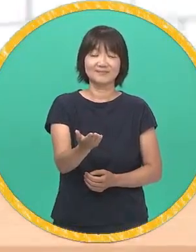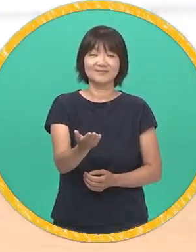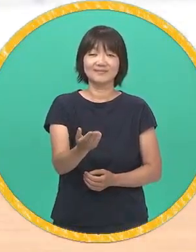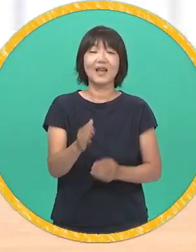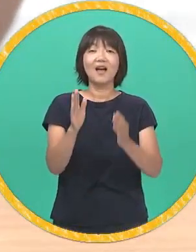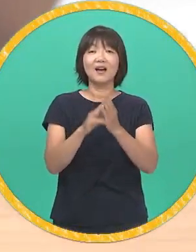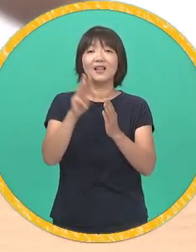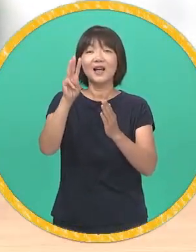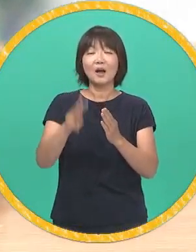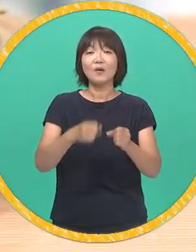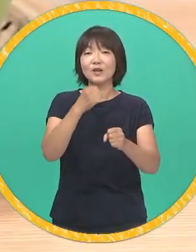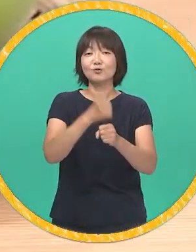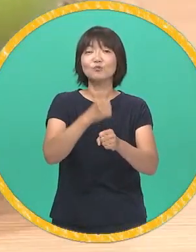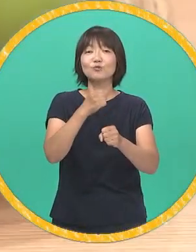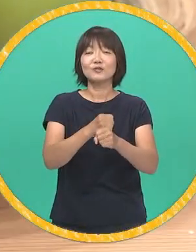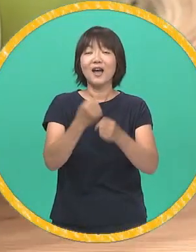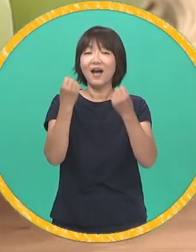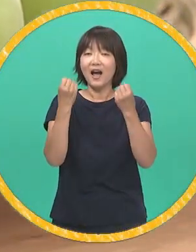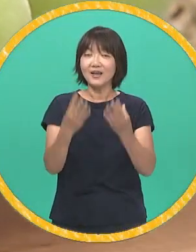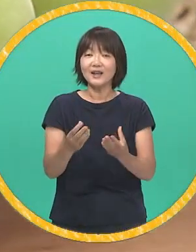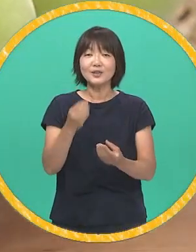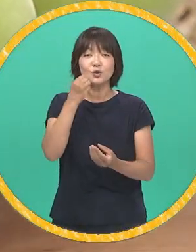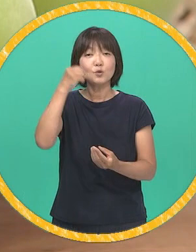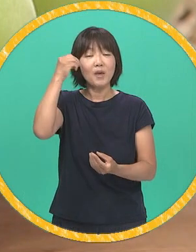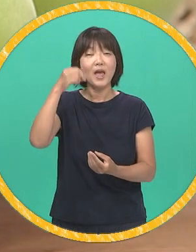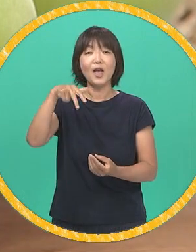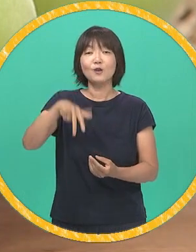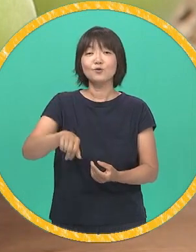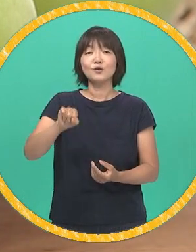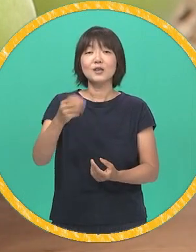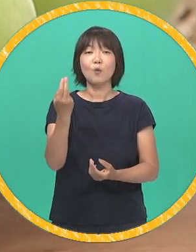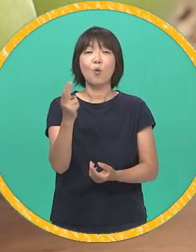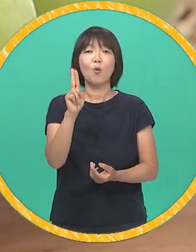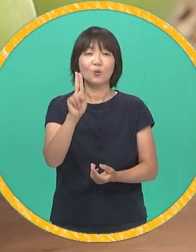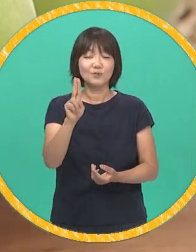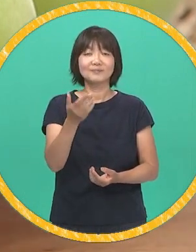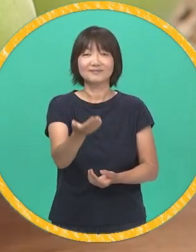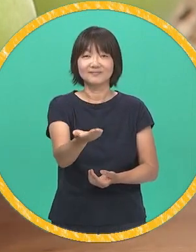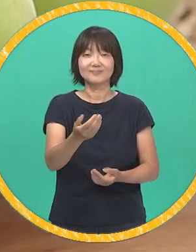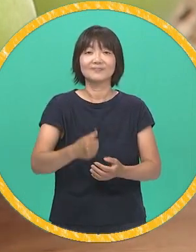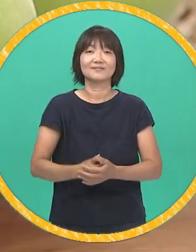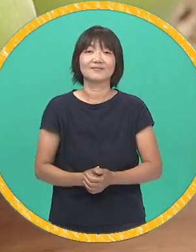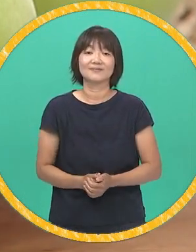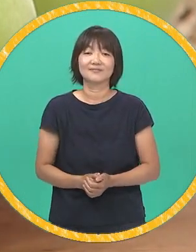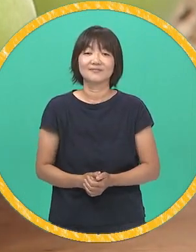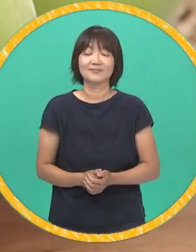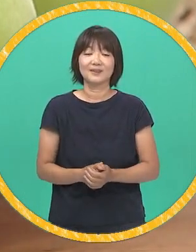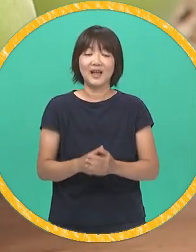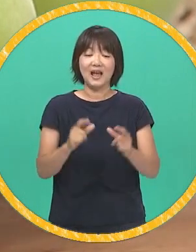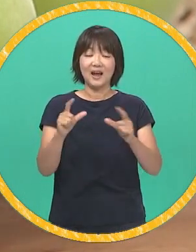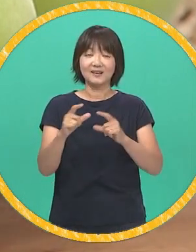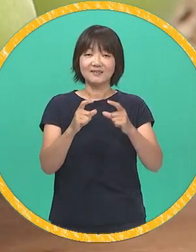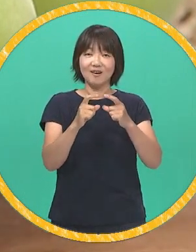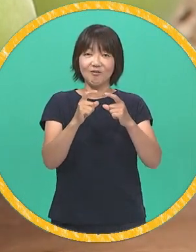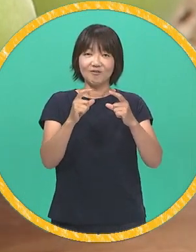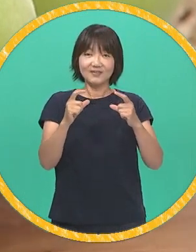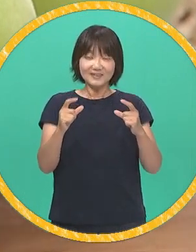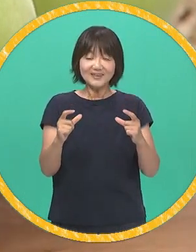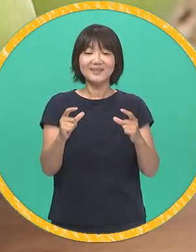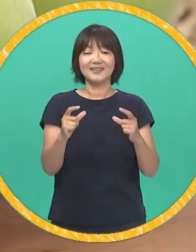神奈川生まれの一番新しい夢数ここでいいイオス本当に大きいんですねぇ